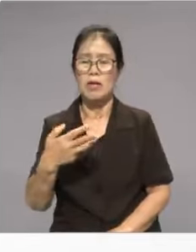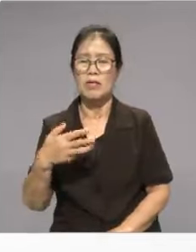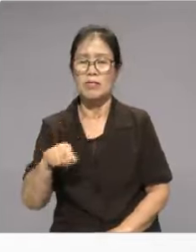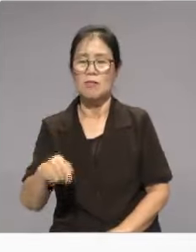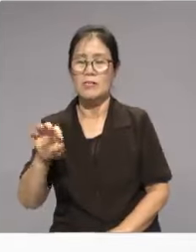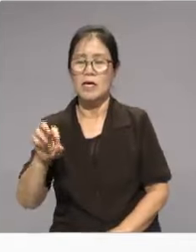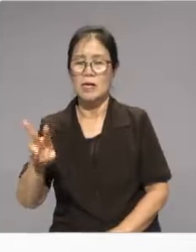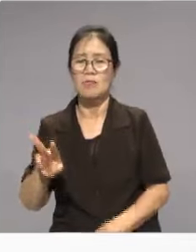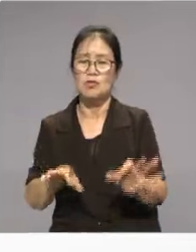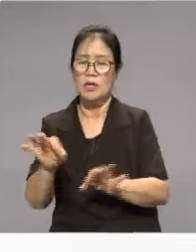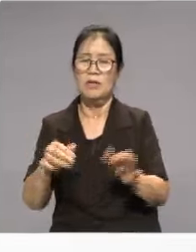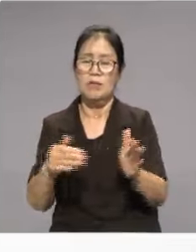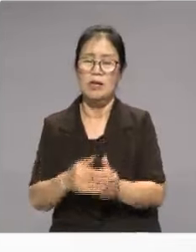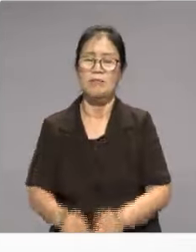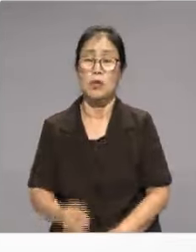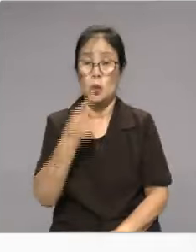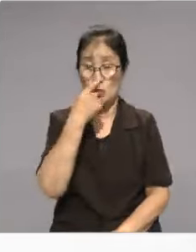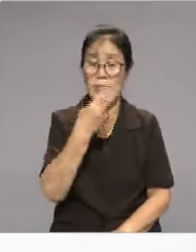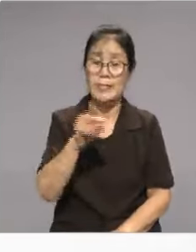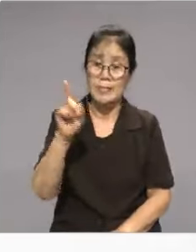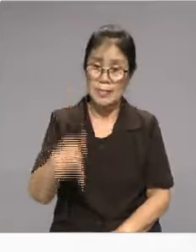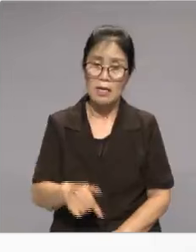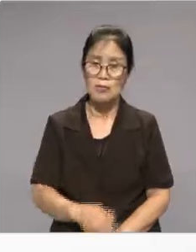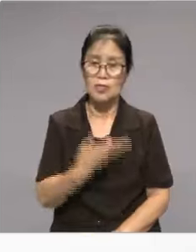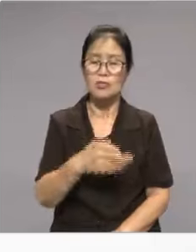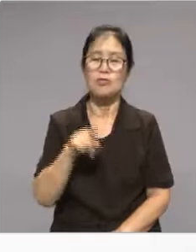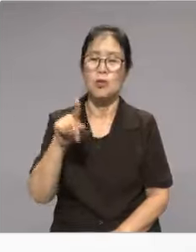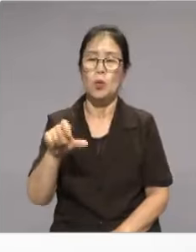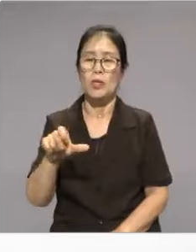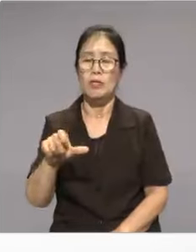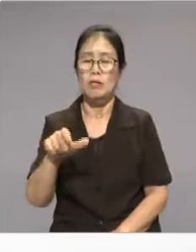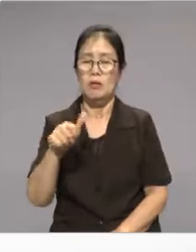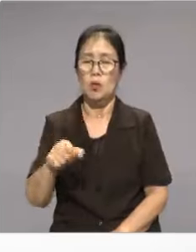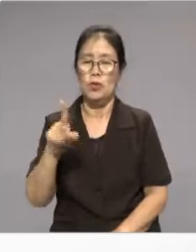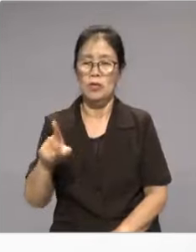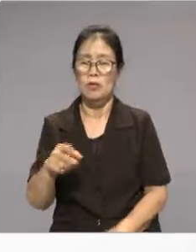2588.43에 장을 마감했습니다. 코스닥 지수는 19.15포인트 오른